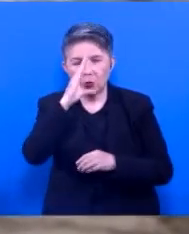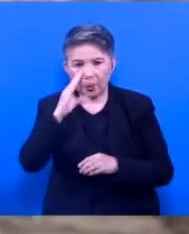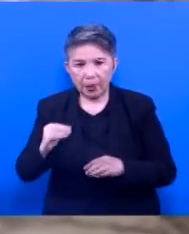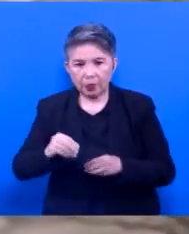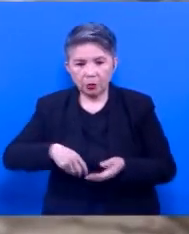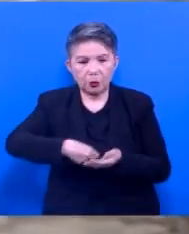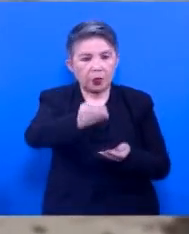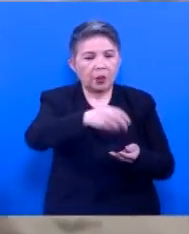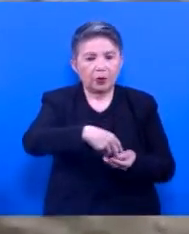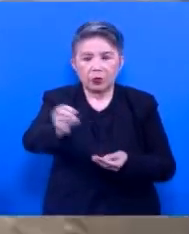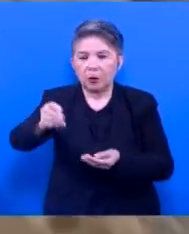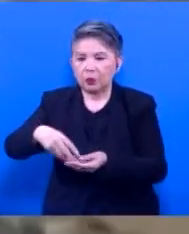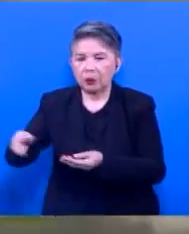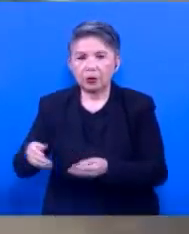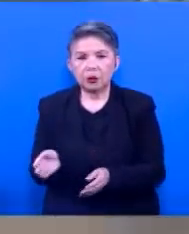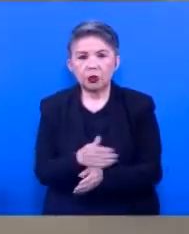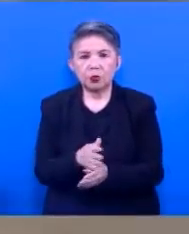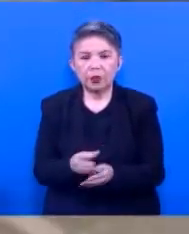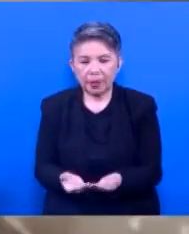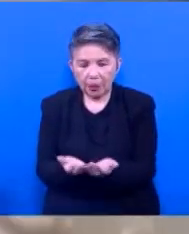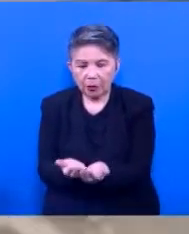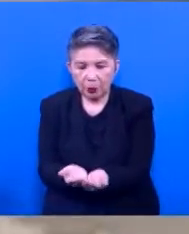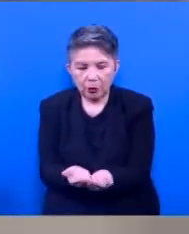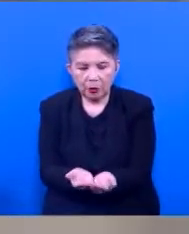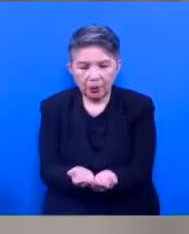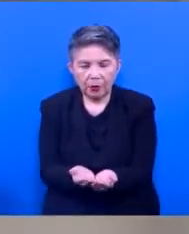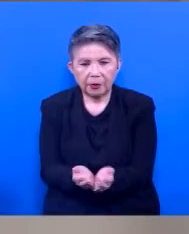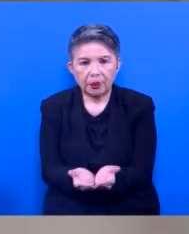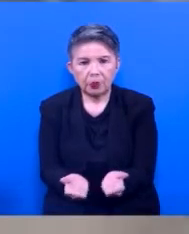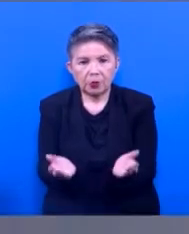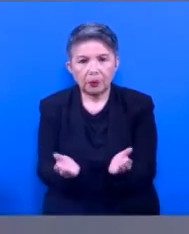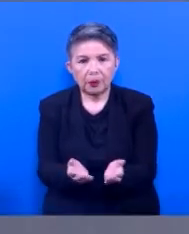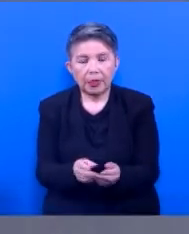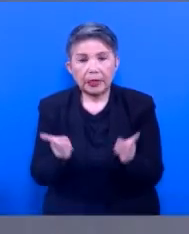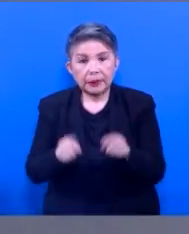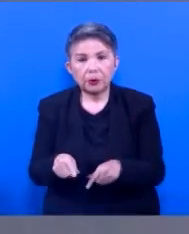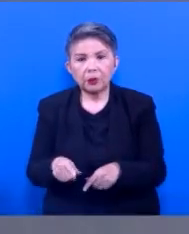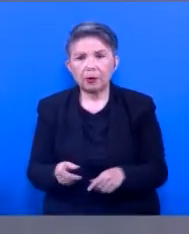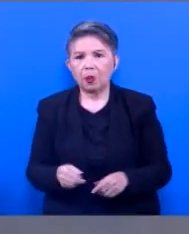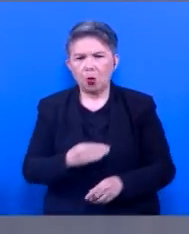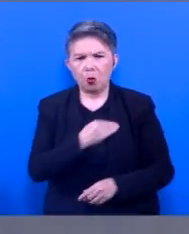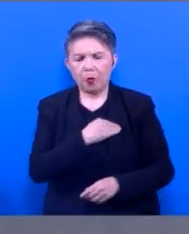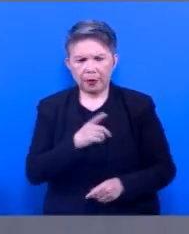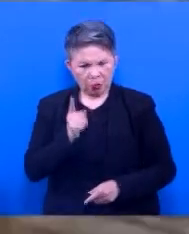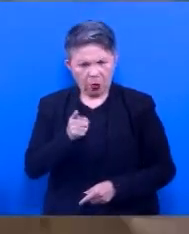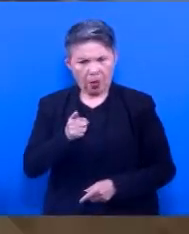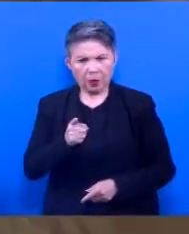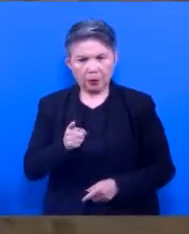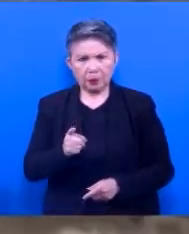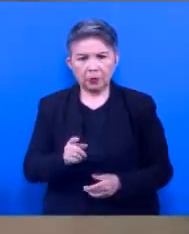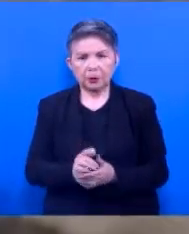menumpahkan sesajen tersebut yang sebelumnya diletakkan di tanah dan sebuah wadah. Kejadian ini disayangkan Bupati Lumajang, Thoriqul